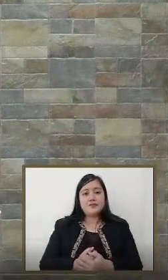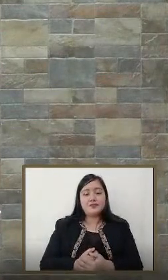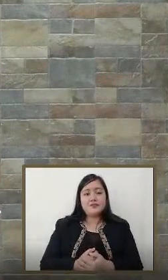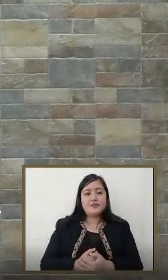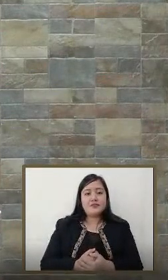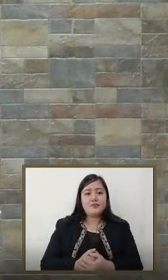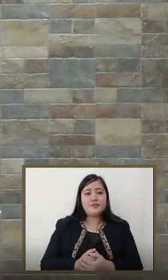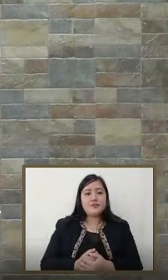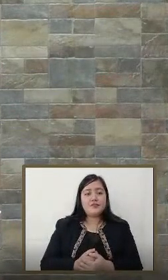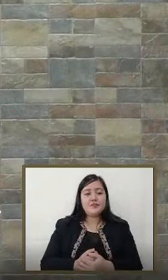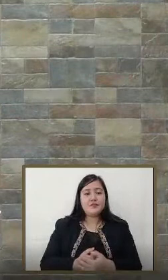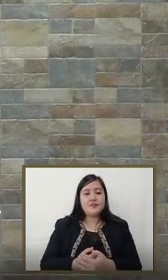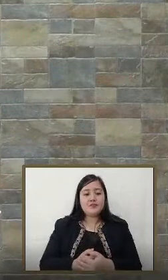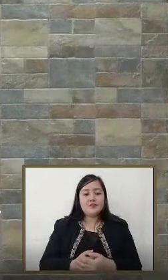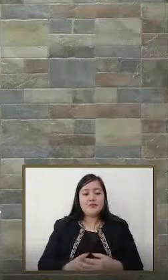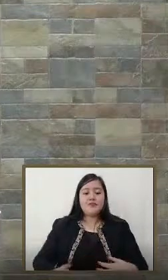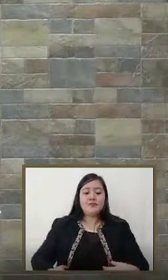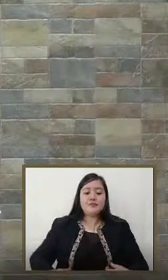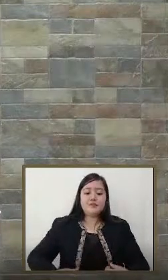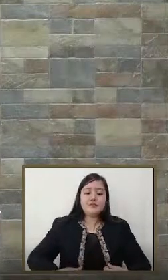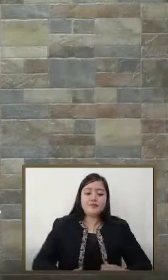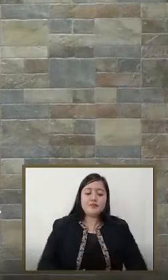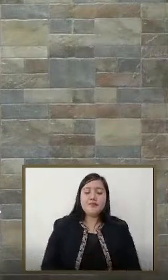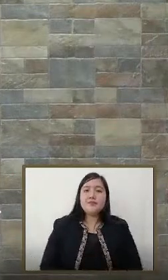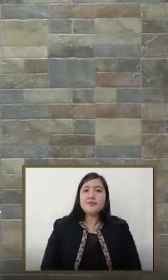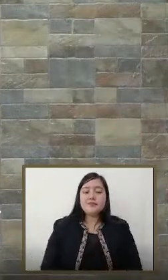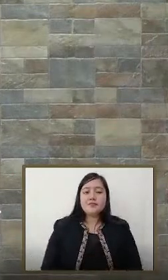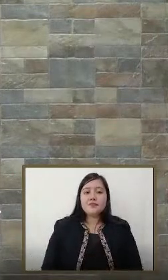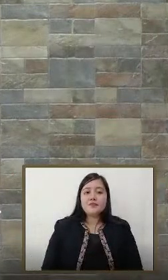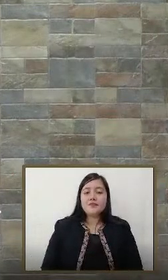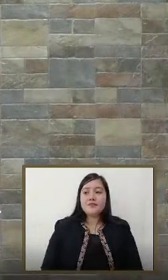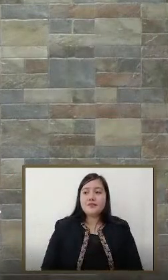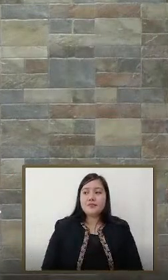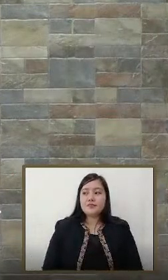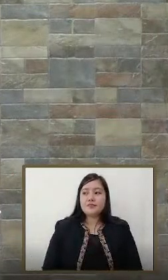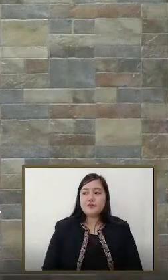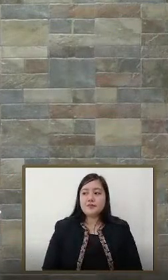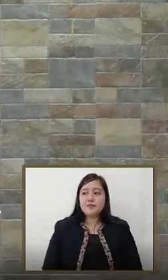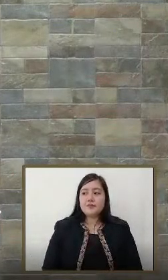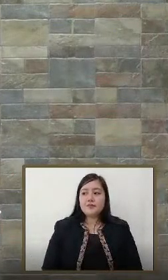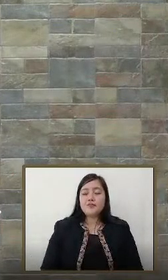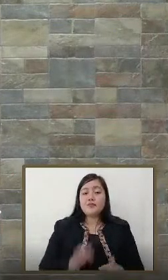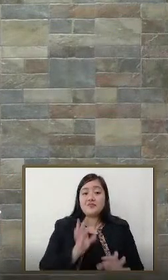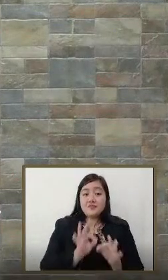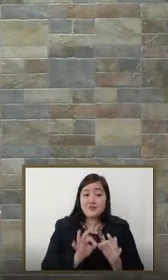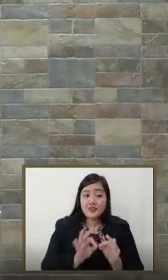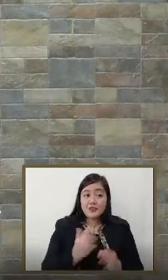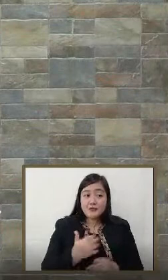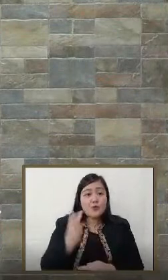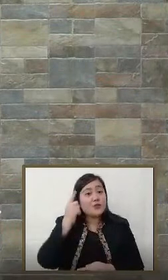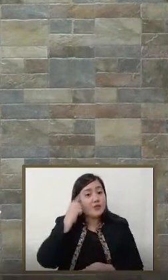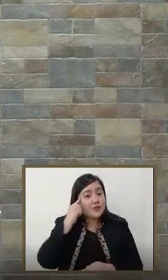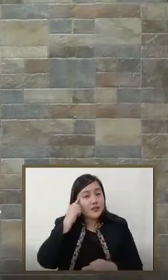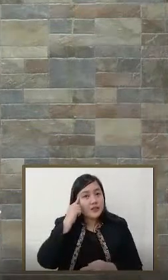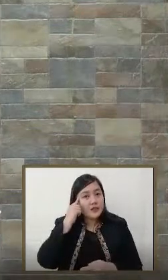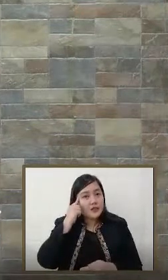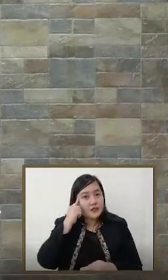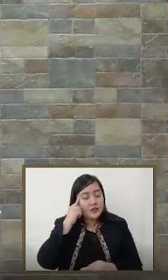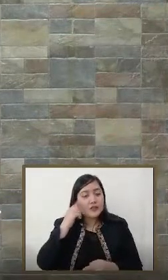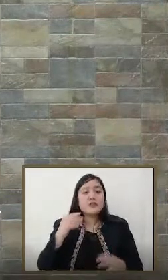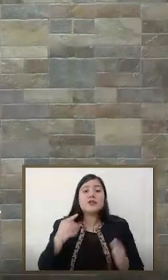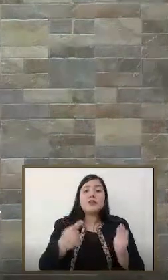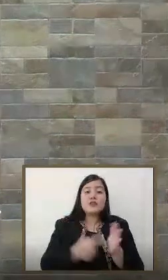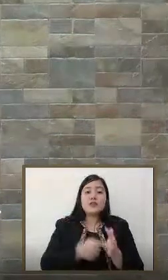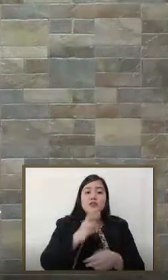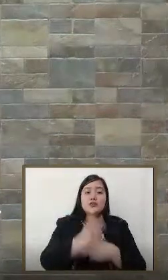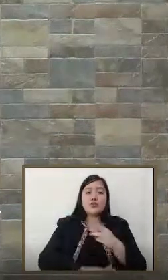Do you understand? Bihira mangyari ito sa tao mga patid. Pero tandaan nyo, pag inisip nyo na ang buhay sa ibabaw ng lupang ito ay para lamang